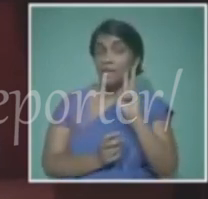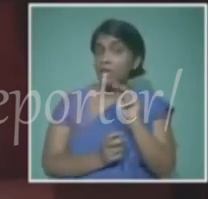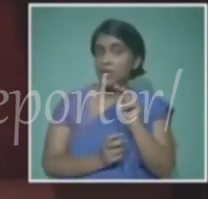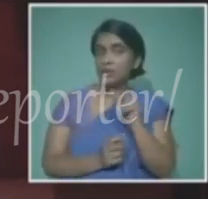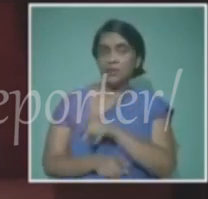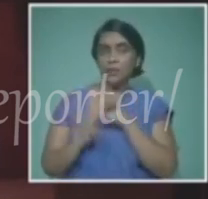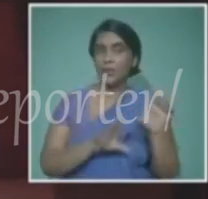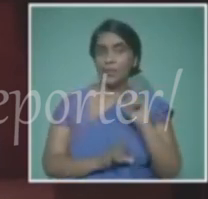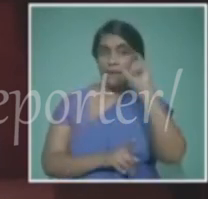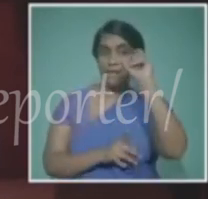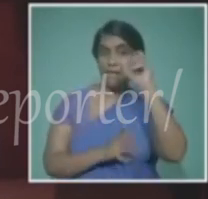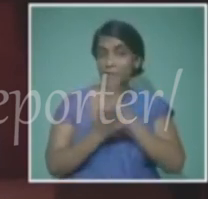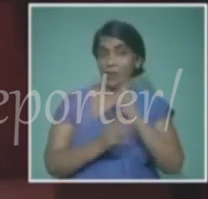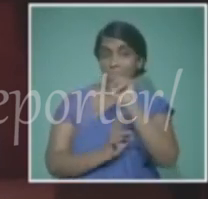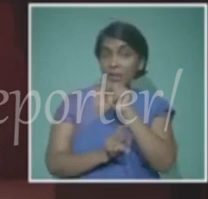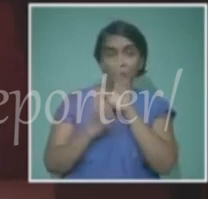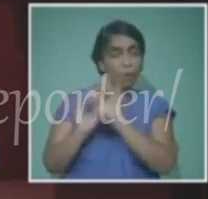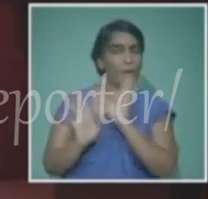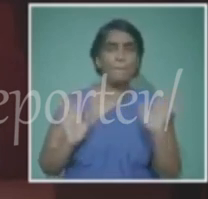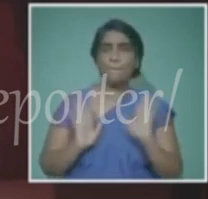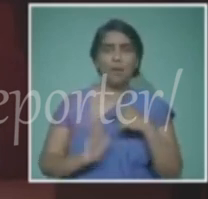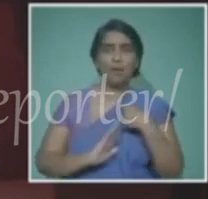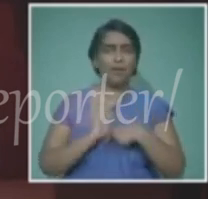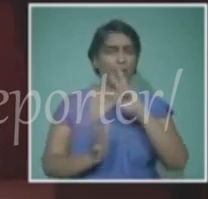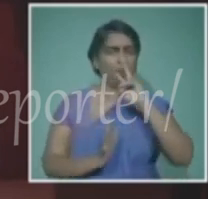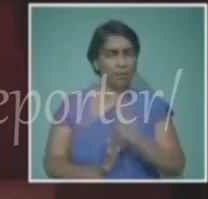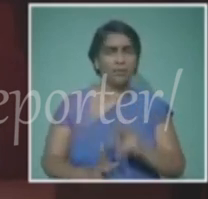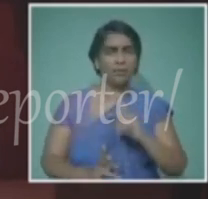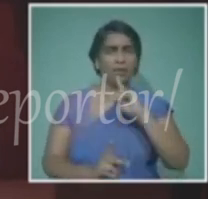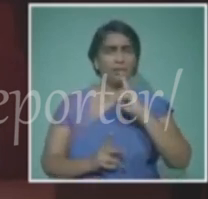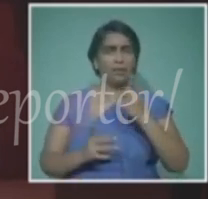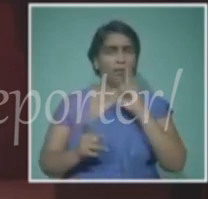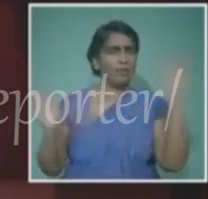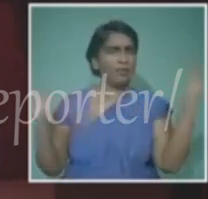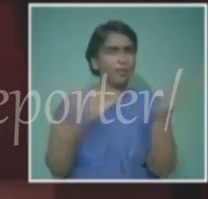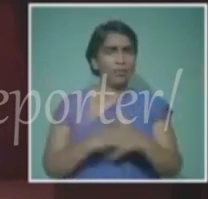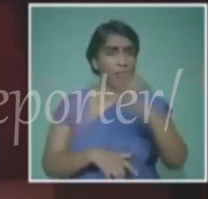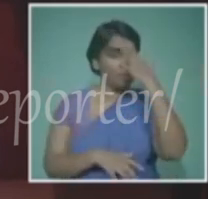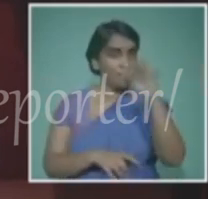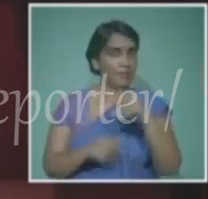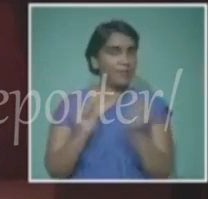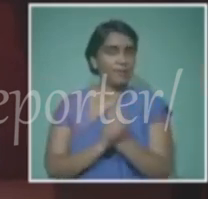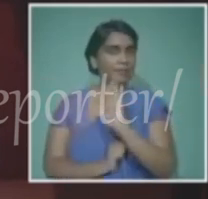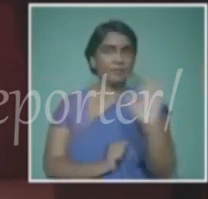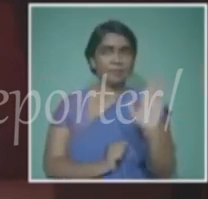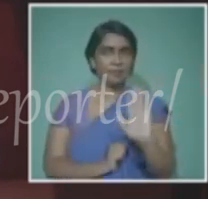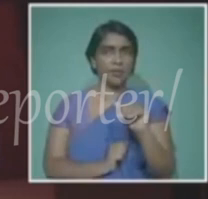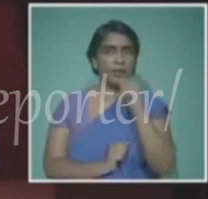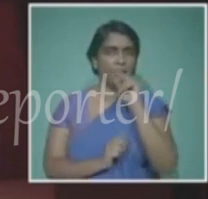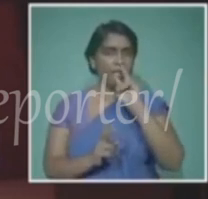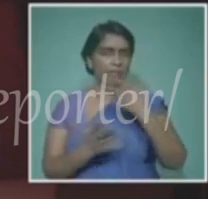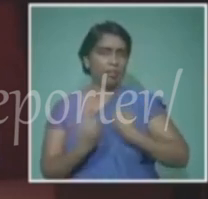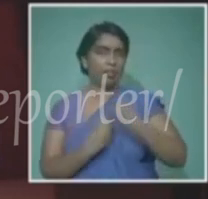බෑ. ඒක මේ රට මුලා කරන, රට අන්දවන මේ ප්‍රෝඩාවක් වෙන්න බෑ. මේක